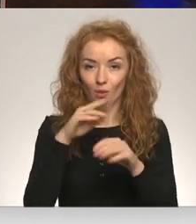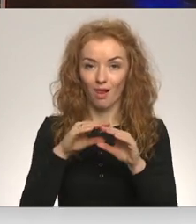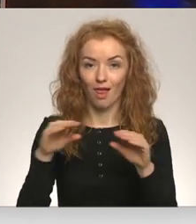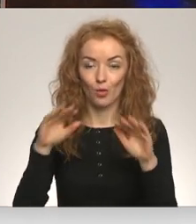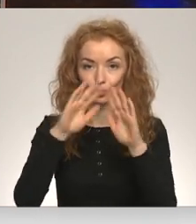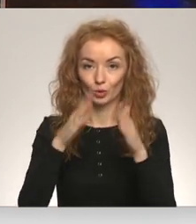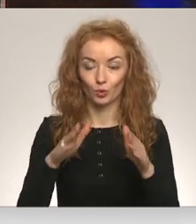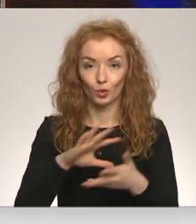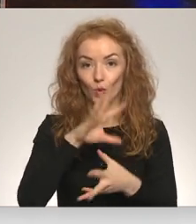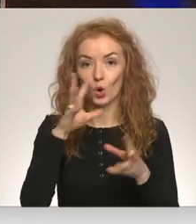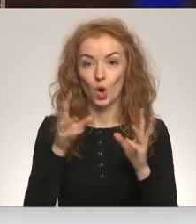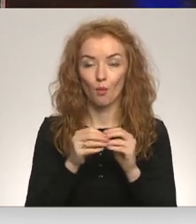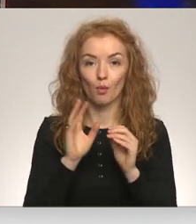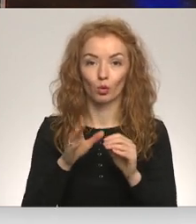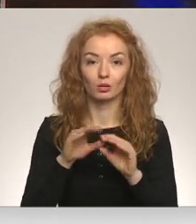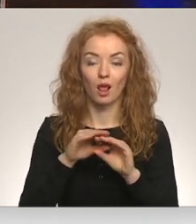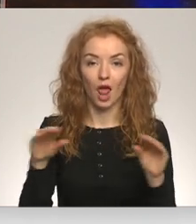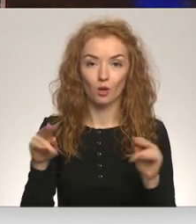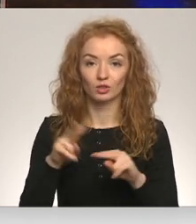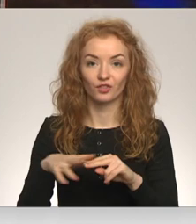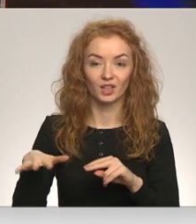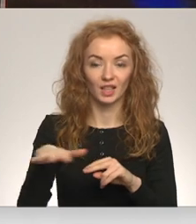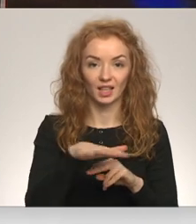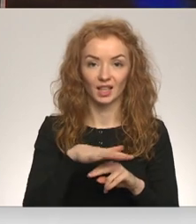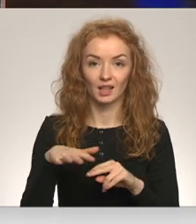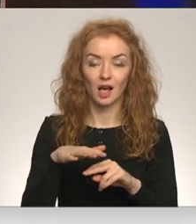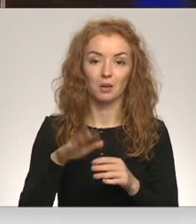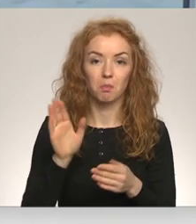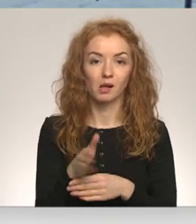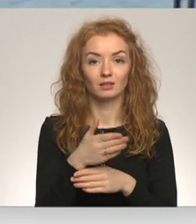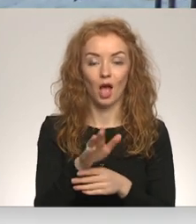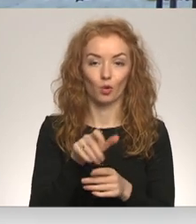kopā veidos ledus vides objektu pastaigu taku.